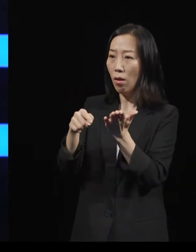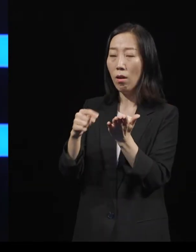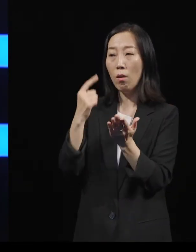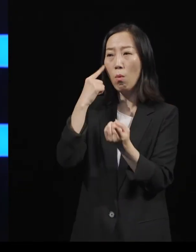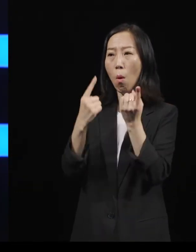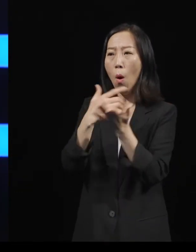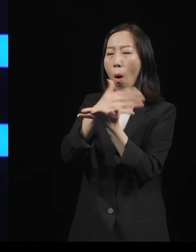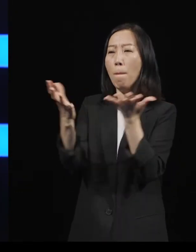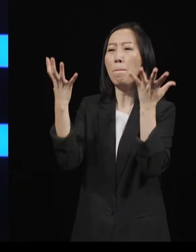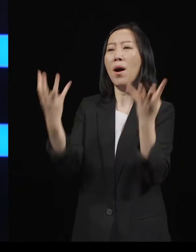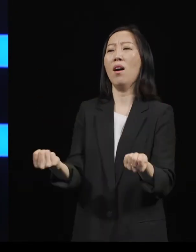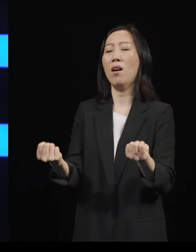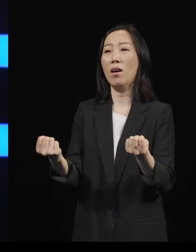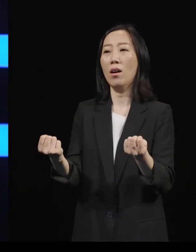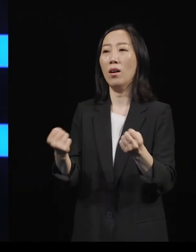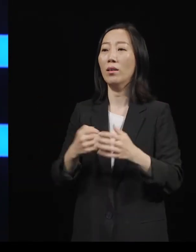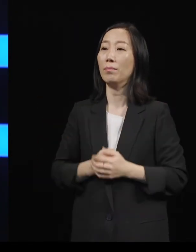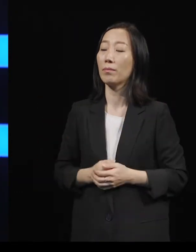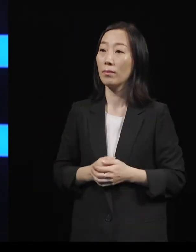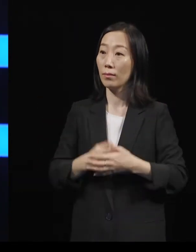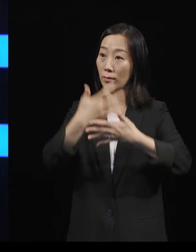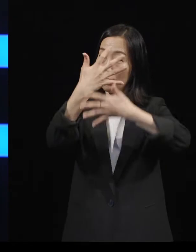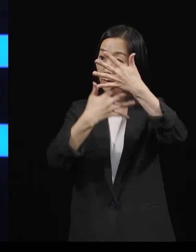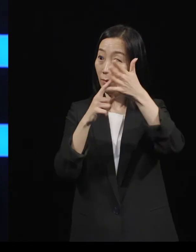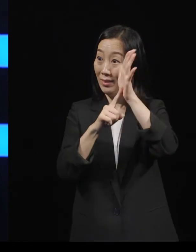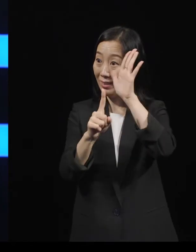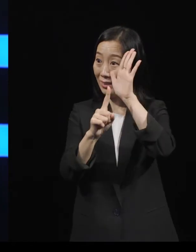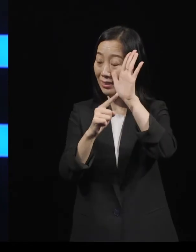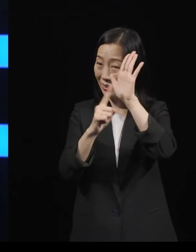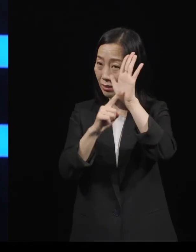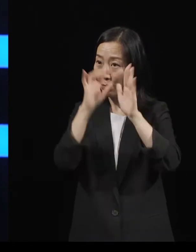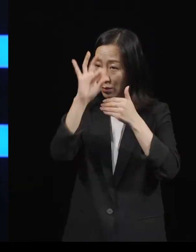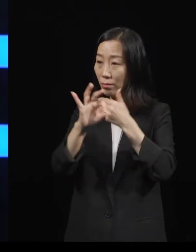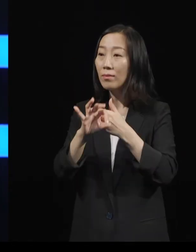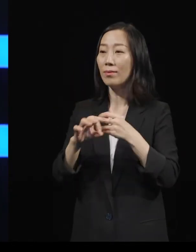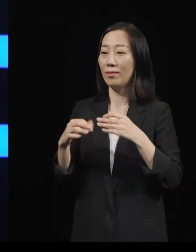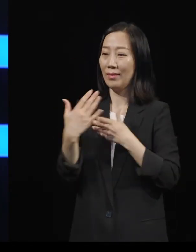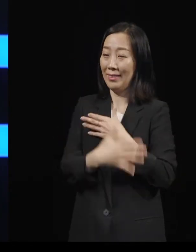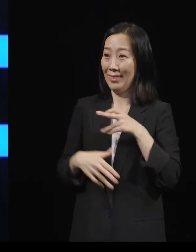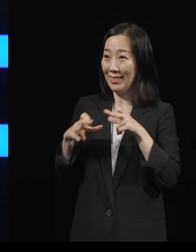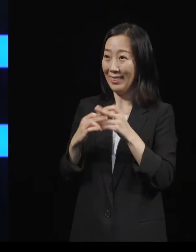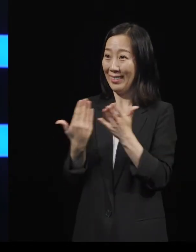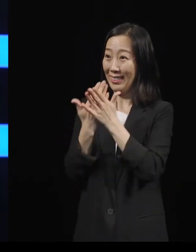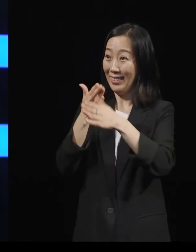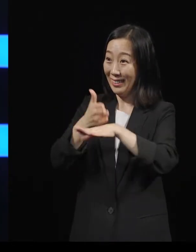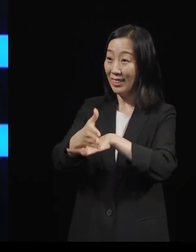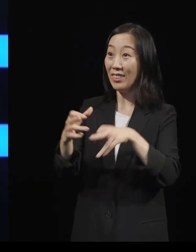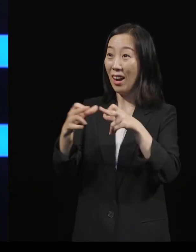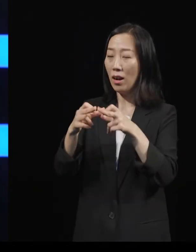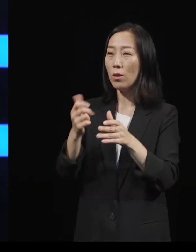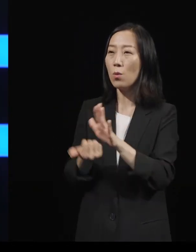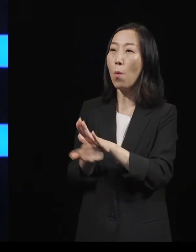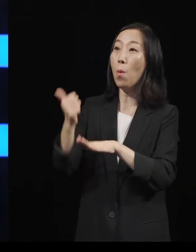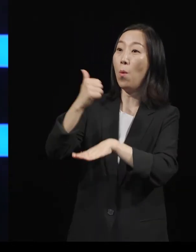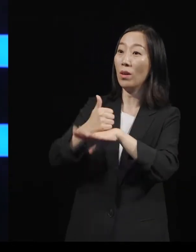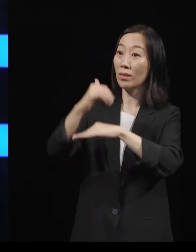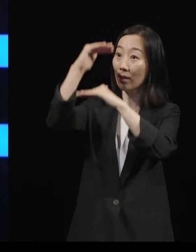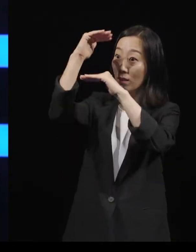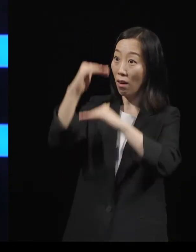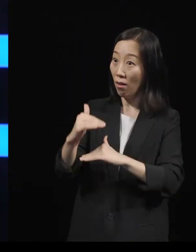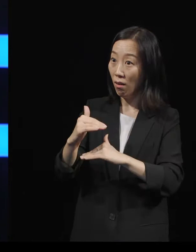넓거든요. 근데 일명 미디어에서 보여지는 발달 장애인의 성공 스토리, 장애 극복